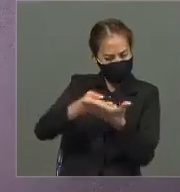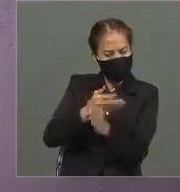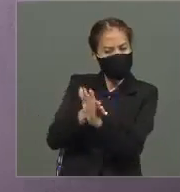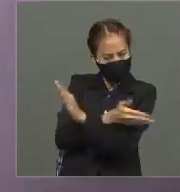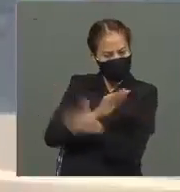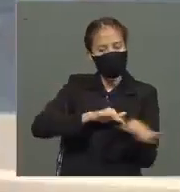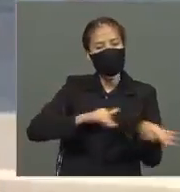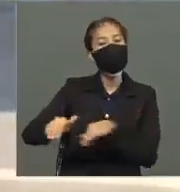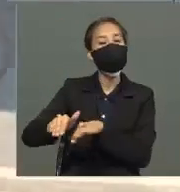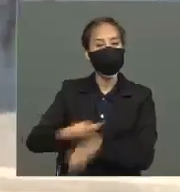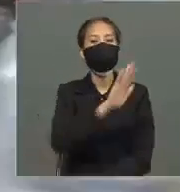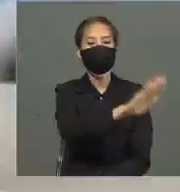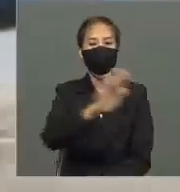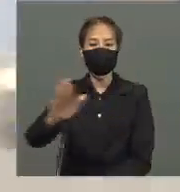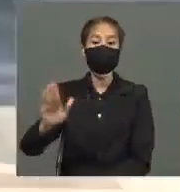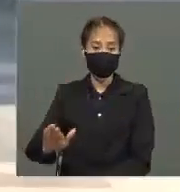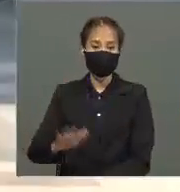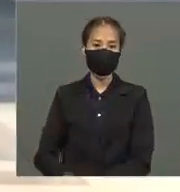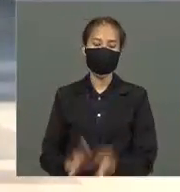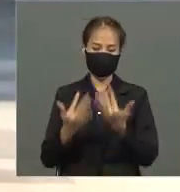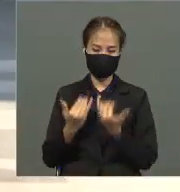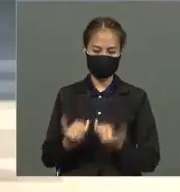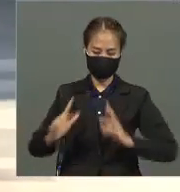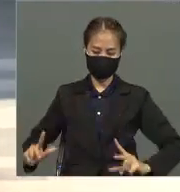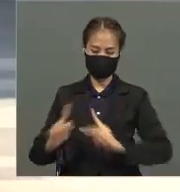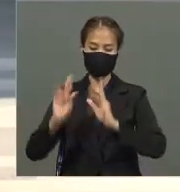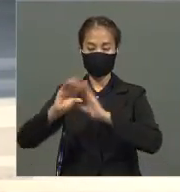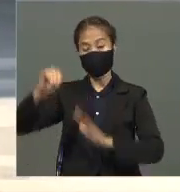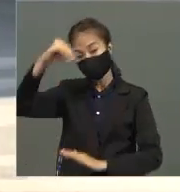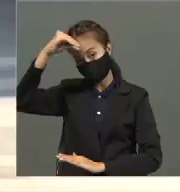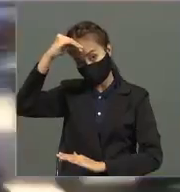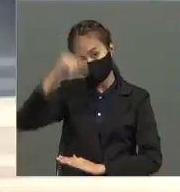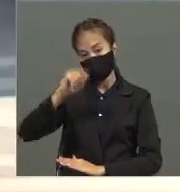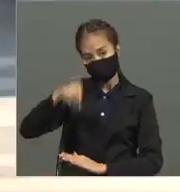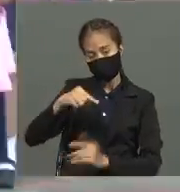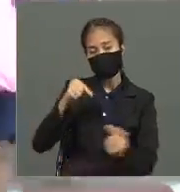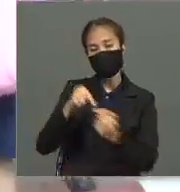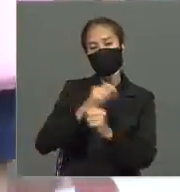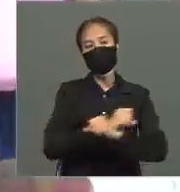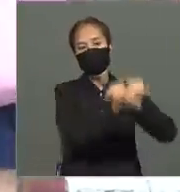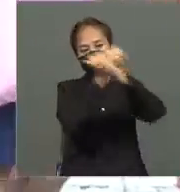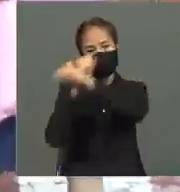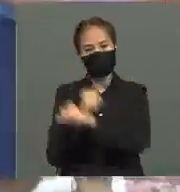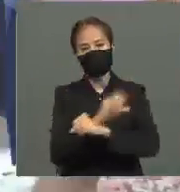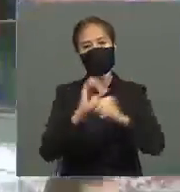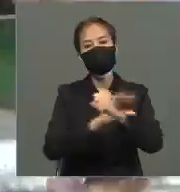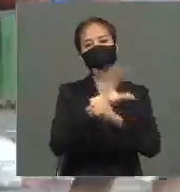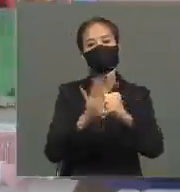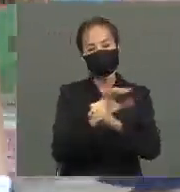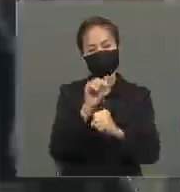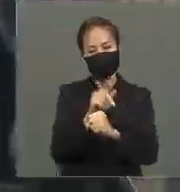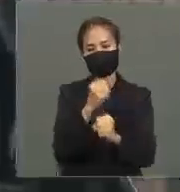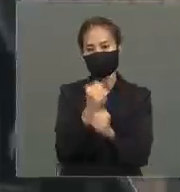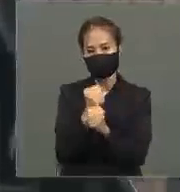แกะออกประกาศนะครับให้กระทรวงศึกษาธิการเรื่องมาตรการป้องกันและควบคุมการระบาดของโควิช 19